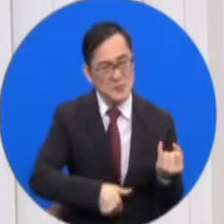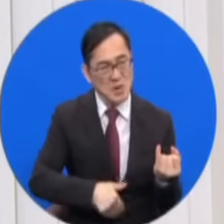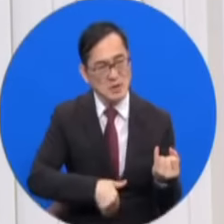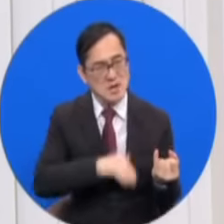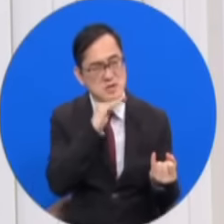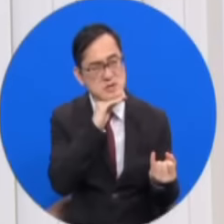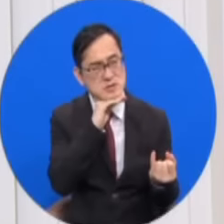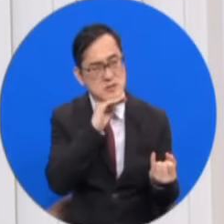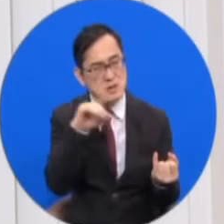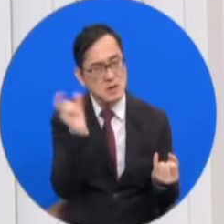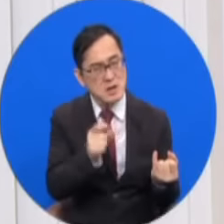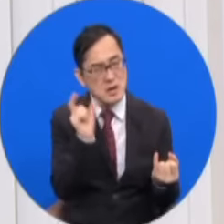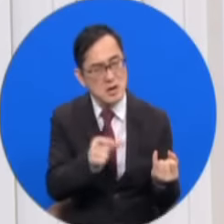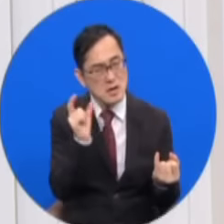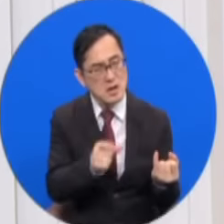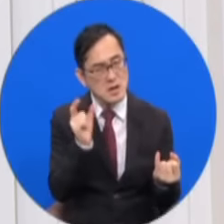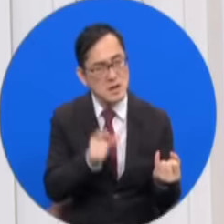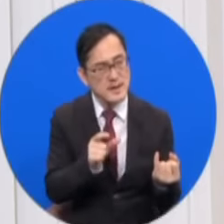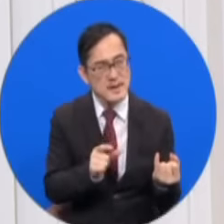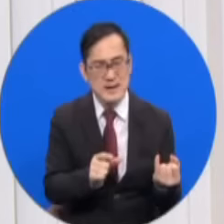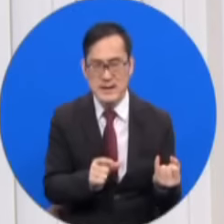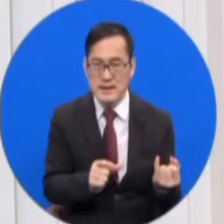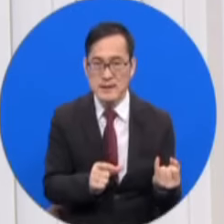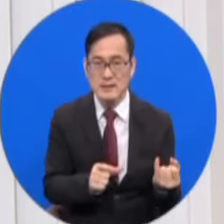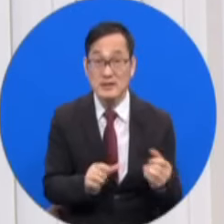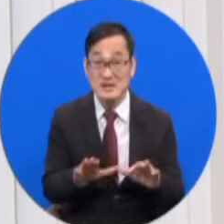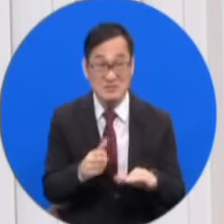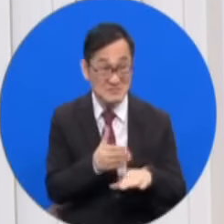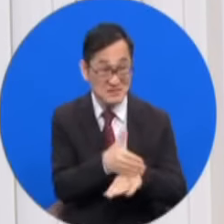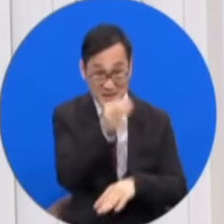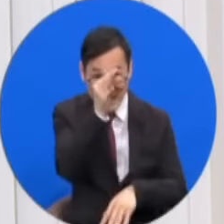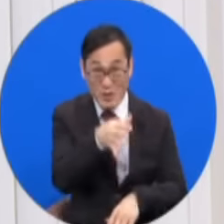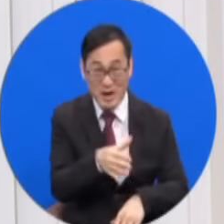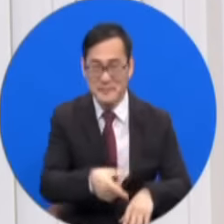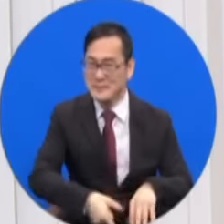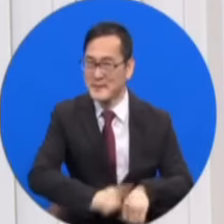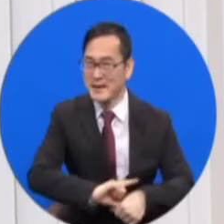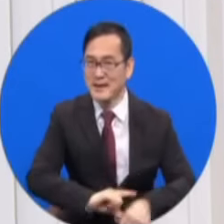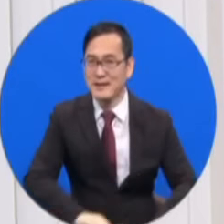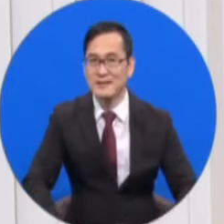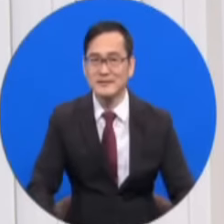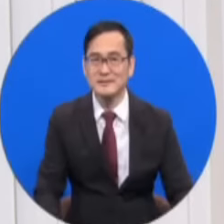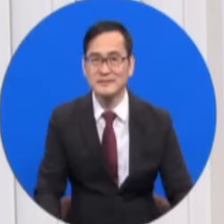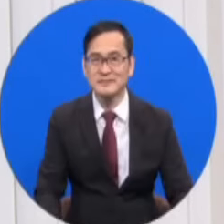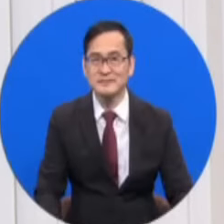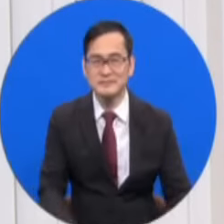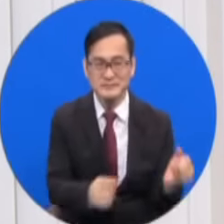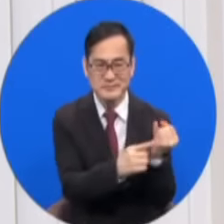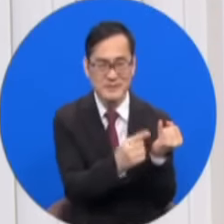대해서 대통령 실을 묵묵부답 해 왔고 이제 와서 사과를 한다 이제 와서 제의 부속실